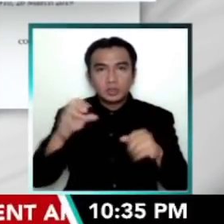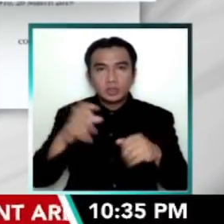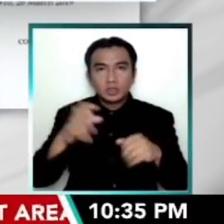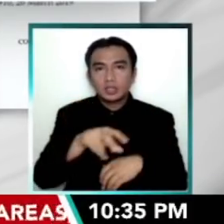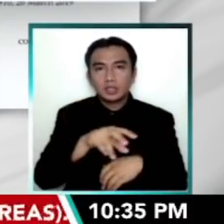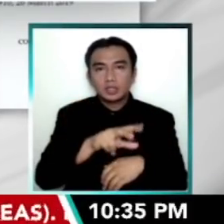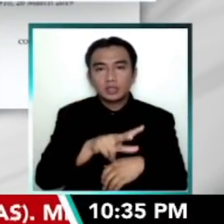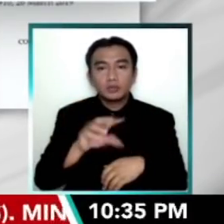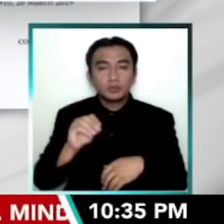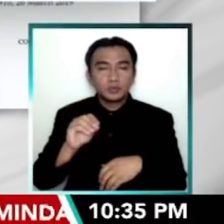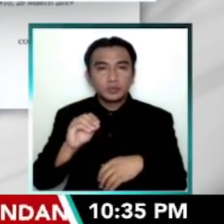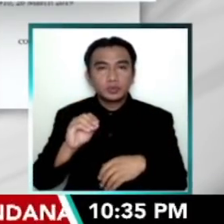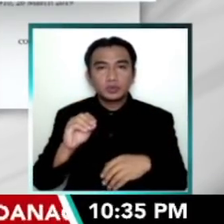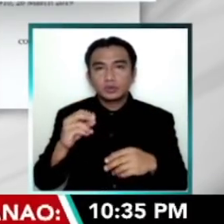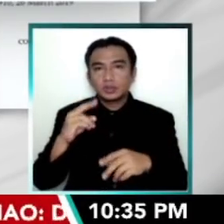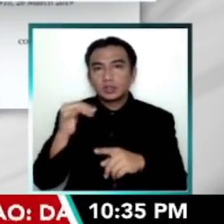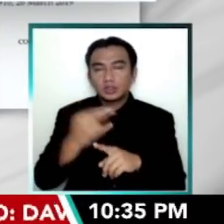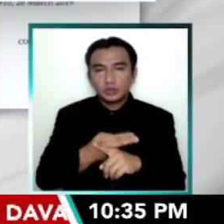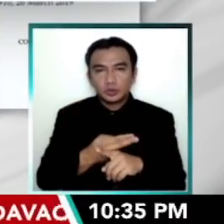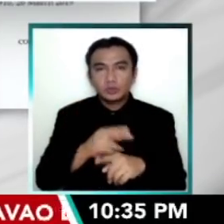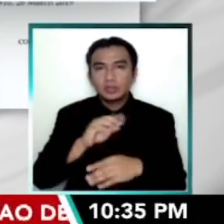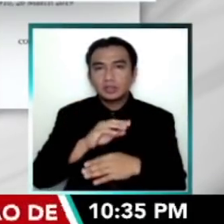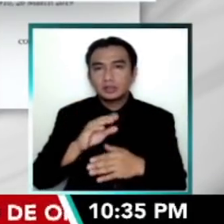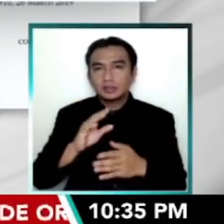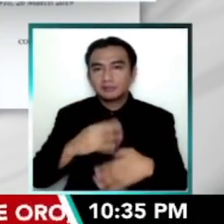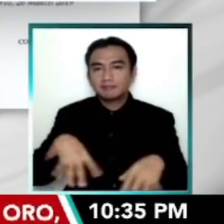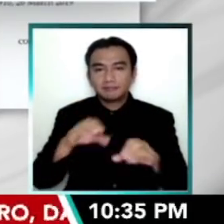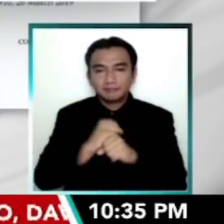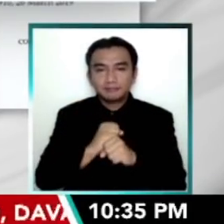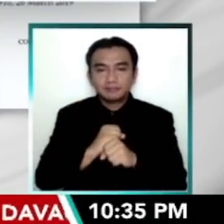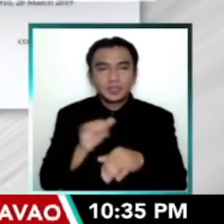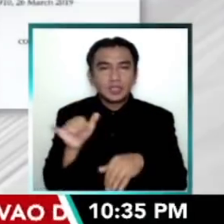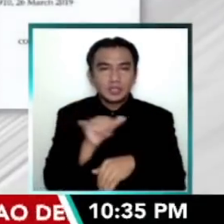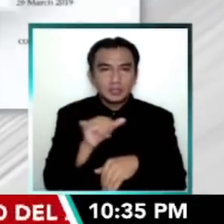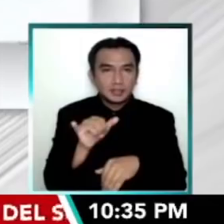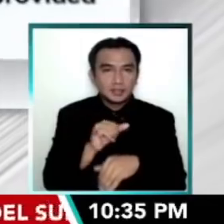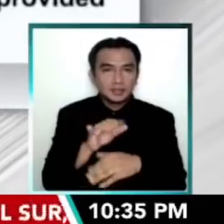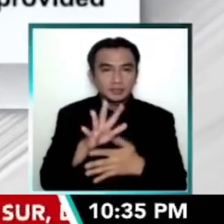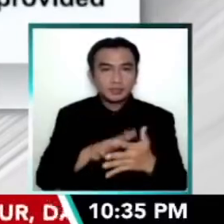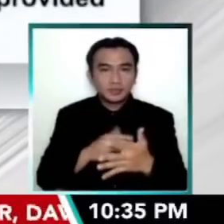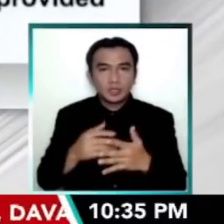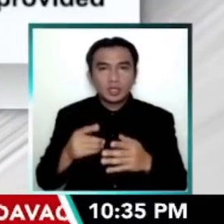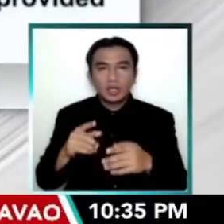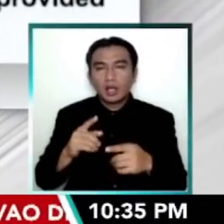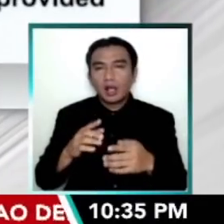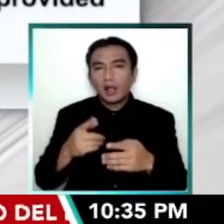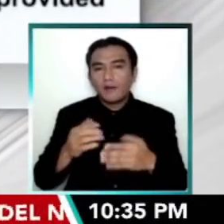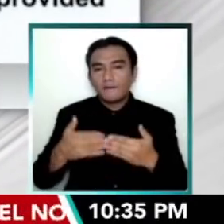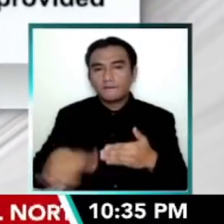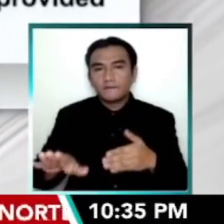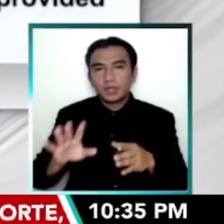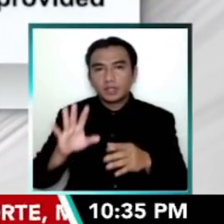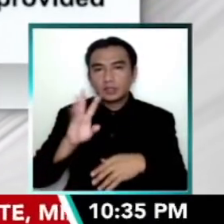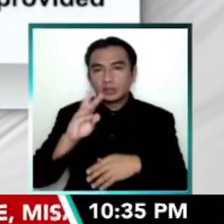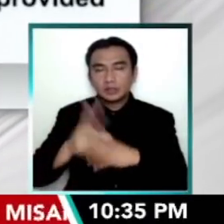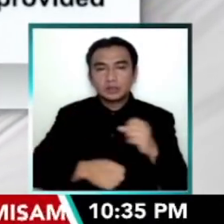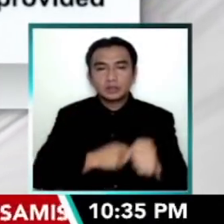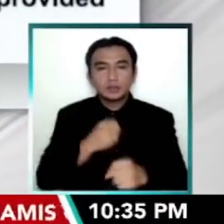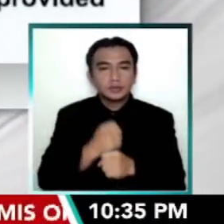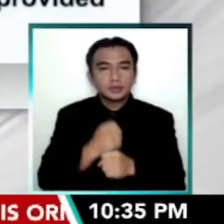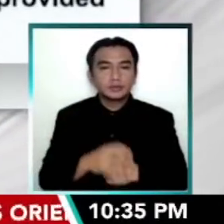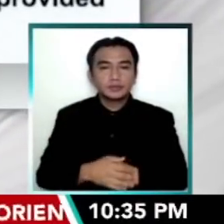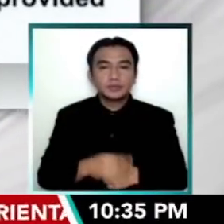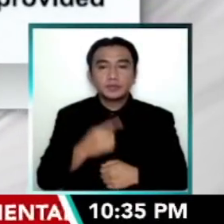Hunyo at matatapos sa parehong petsa, makalipas ang 6 na taon. Ang returns daw ng eleksyon para sa President at